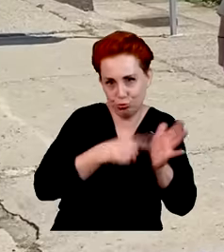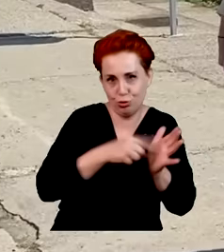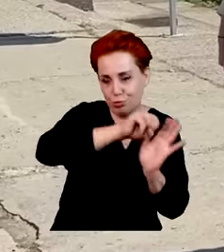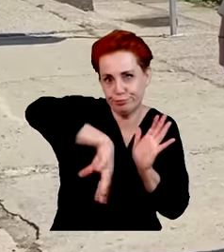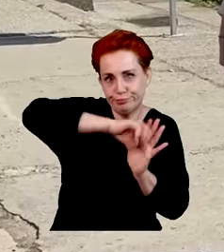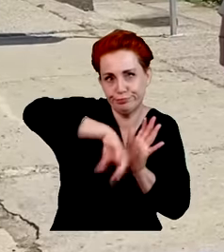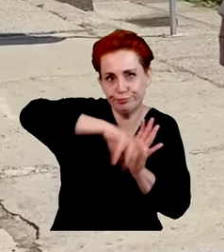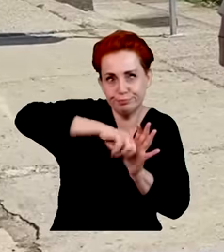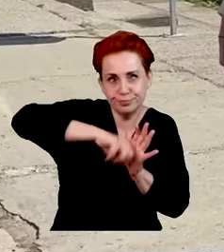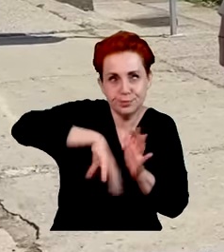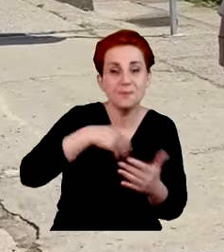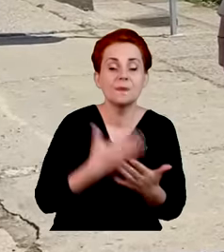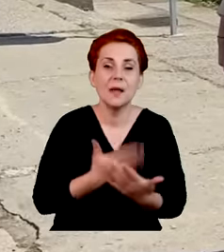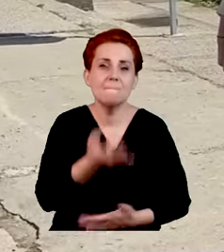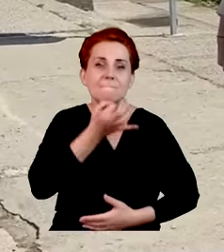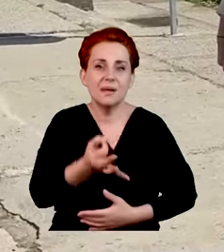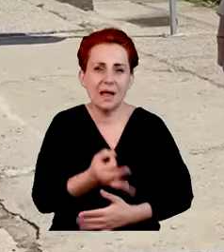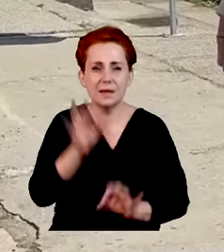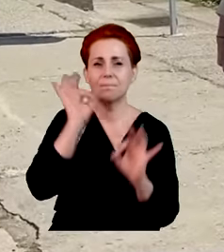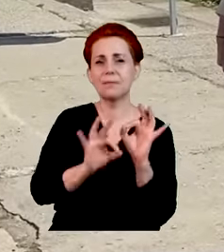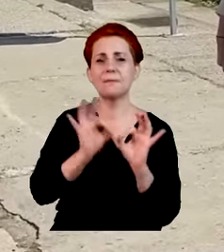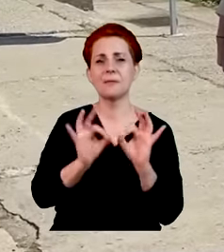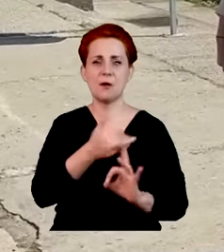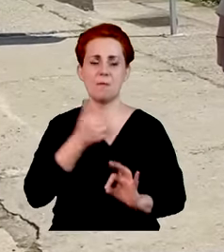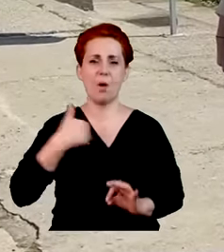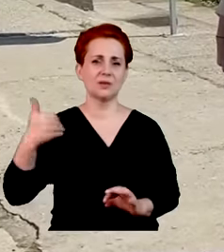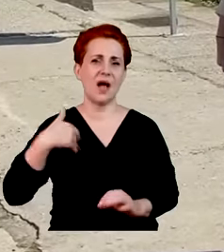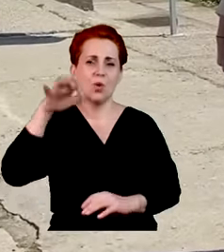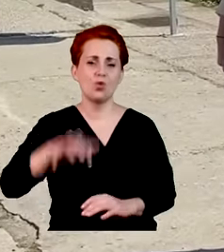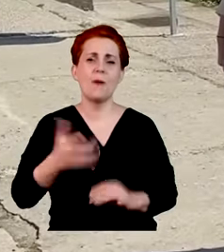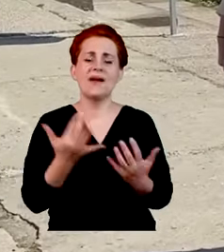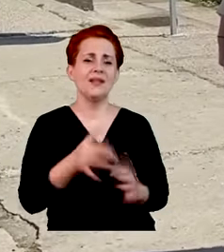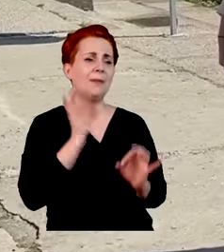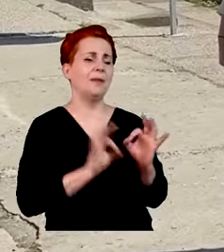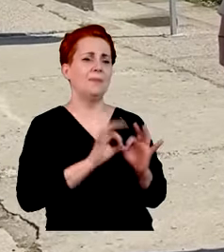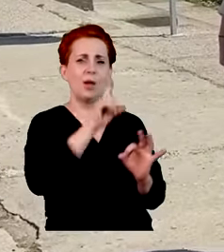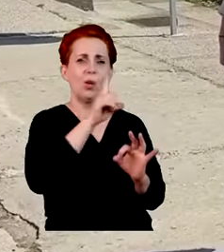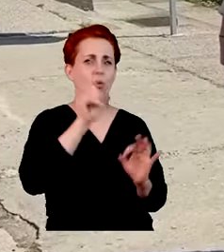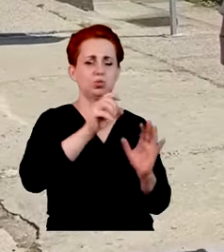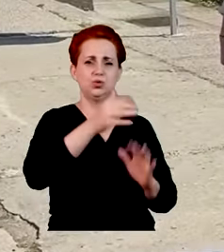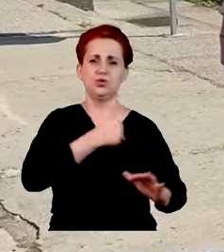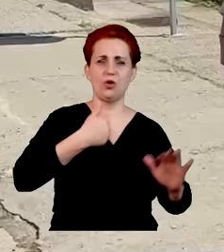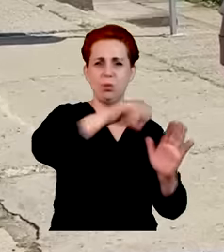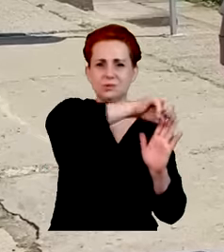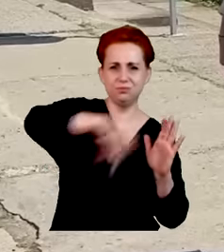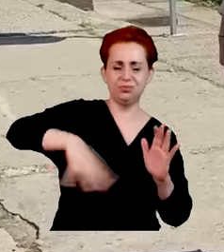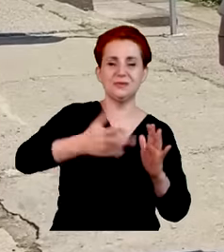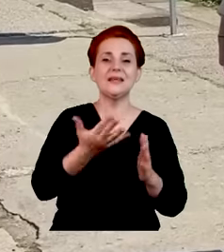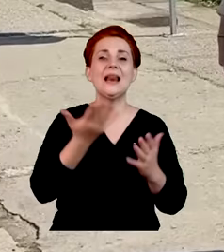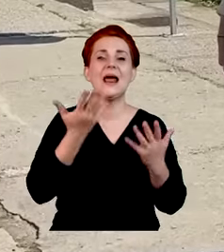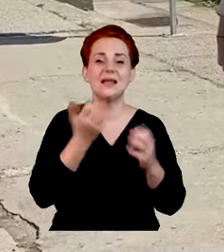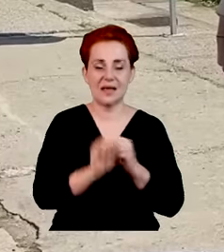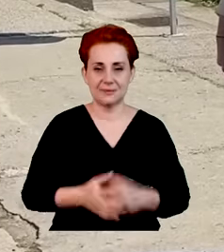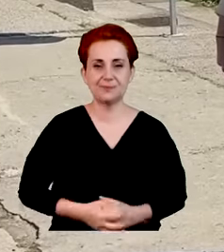stąd moje pytanie czy są jakiekolwiek szacunki polskich służb Ile takich ludzi na tery Polski się przedostało ja mówię o